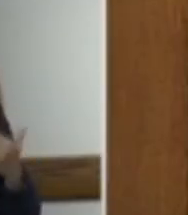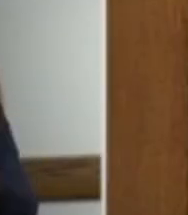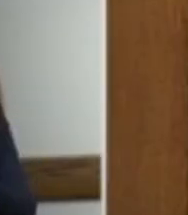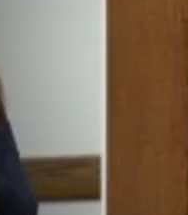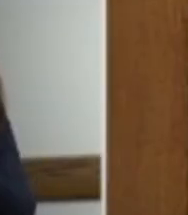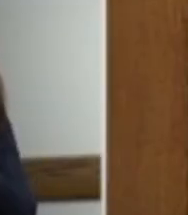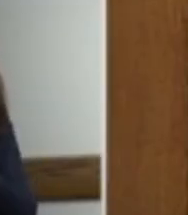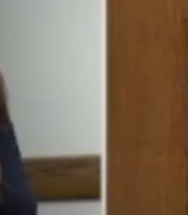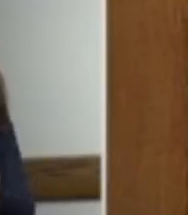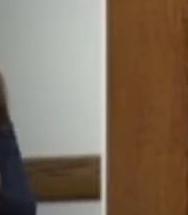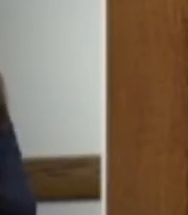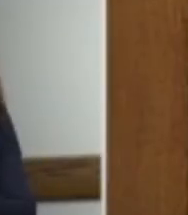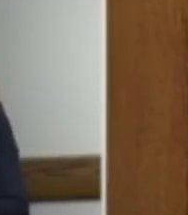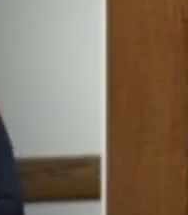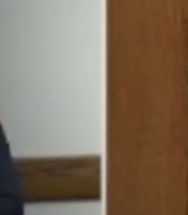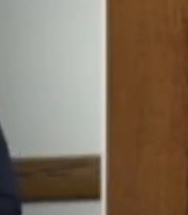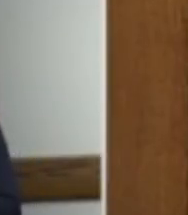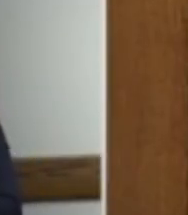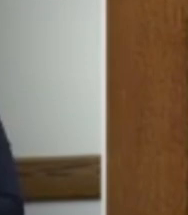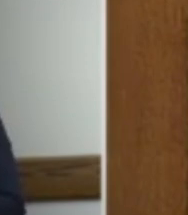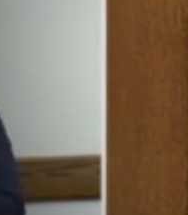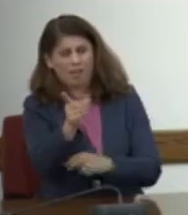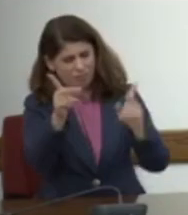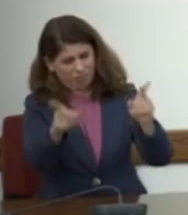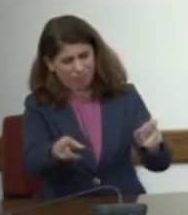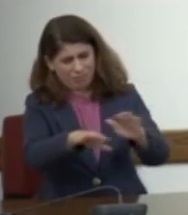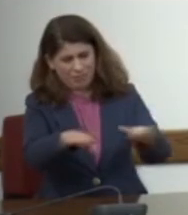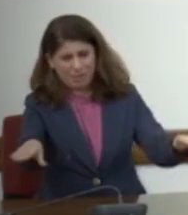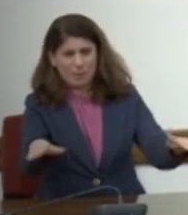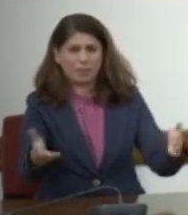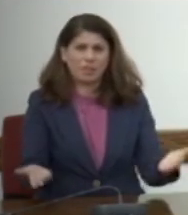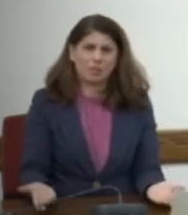πλάτη σας. Σταματήστε να κουνάτε το δάχτυλο.